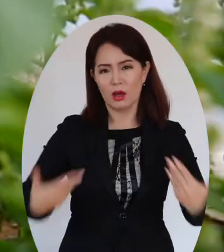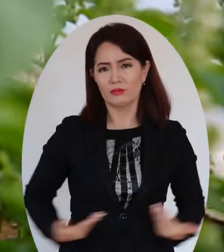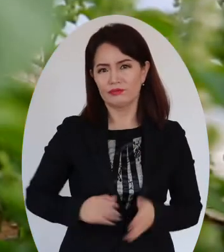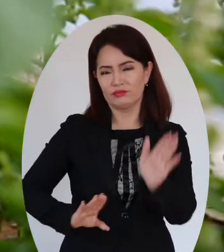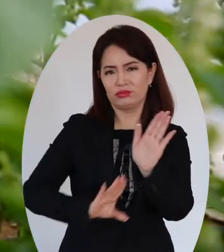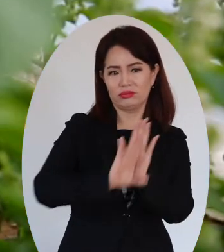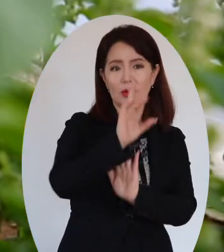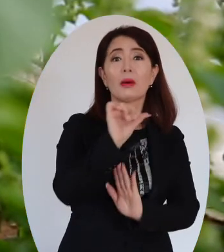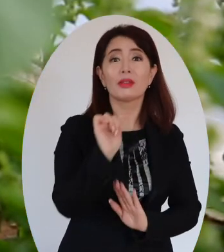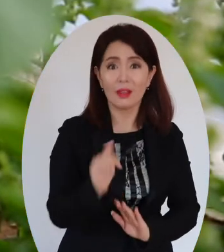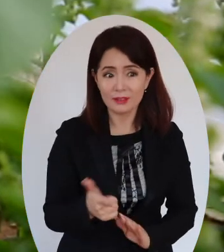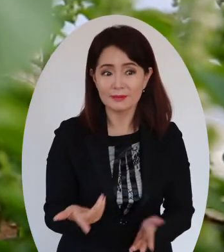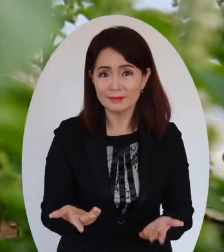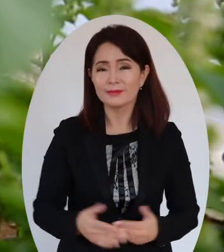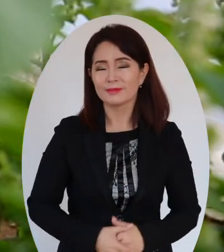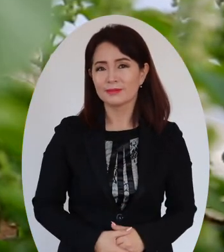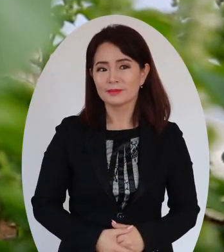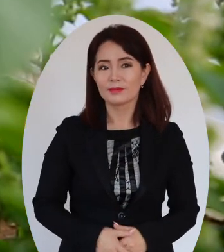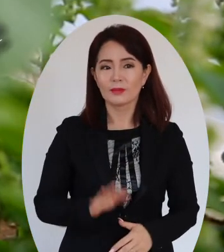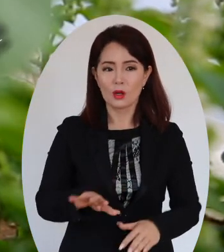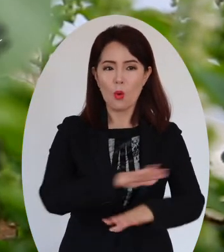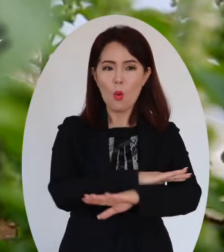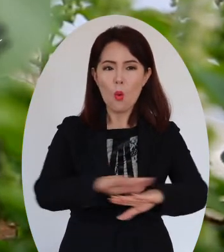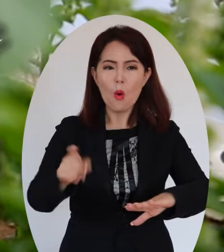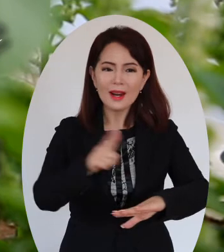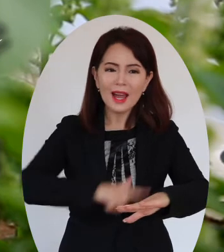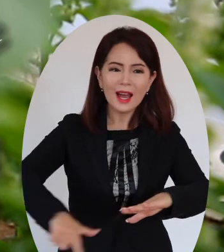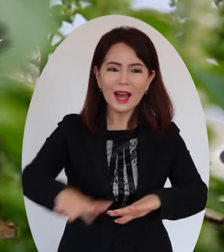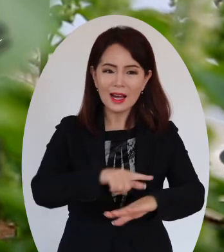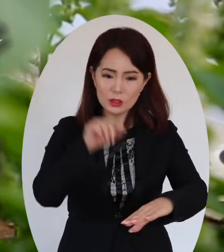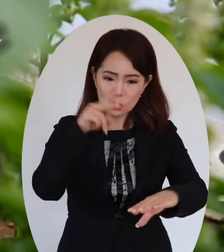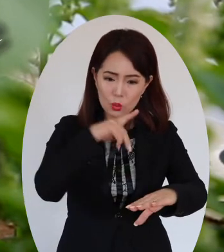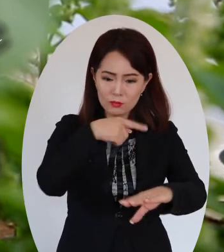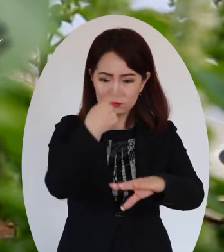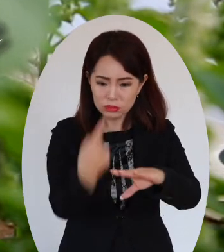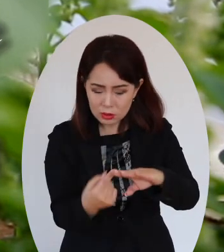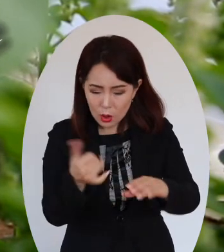гэдэг. Тэр хуурай газар унж байгаа тэр үрийг л